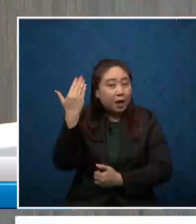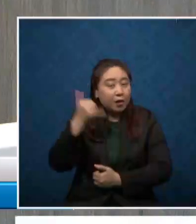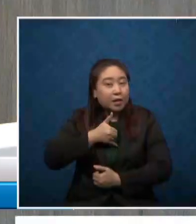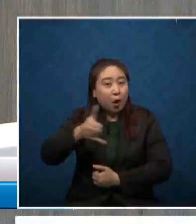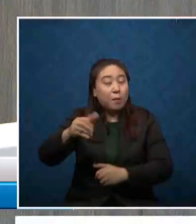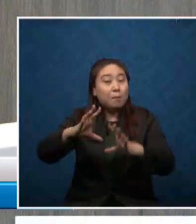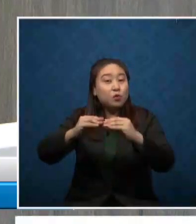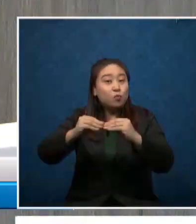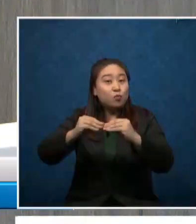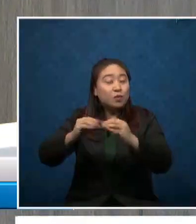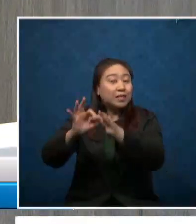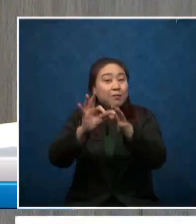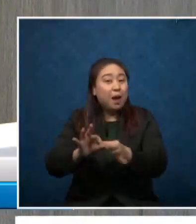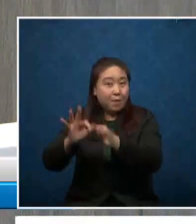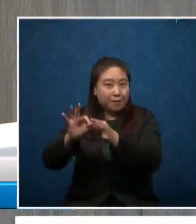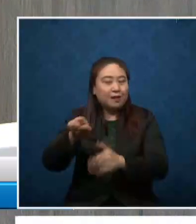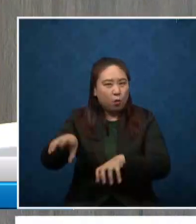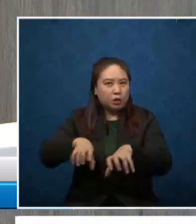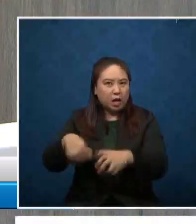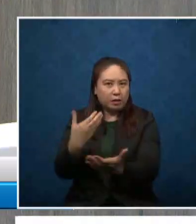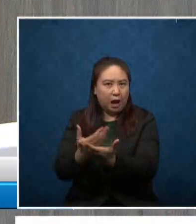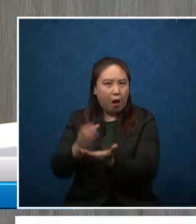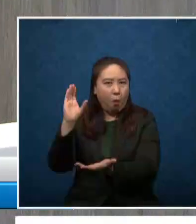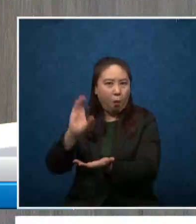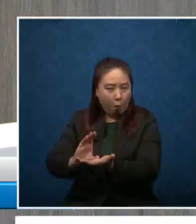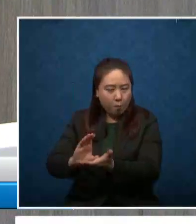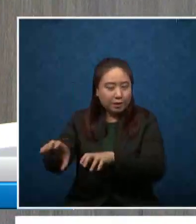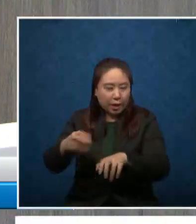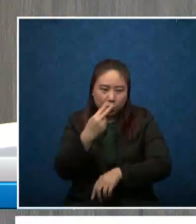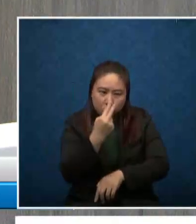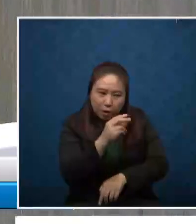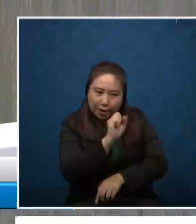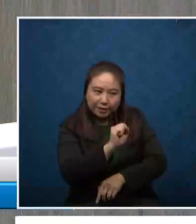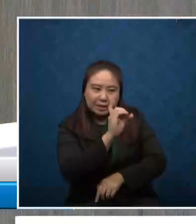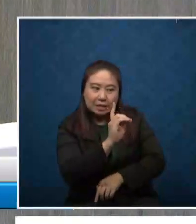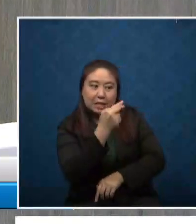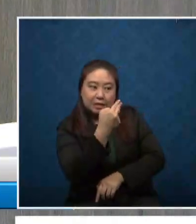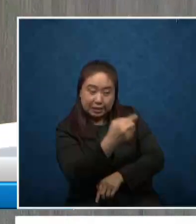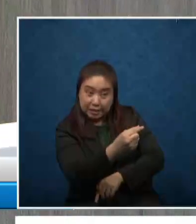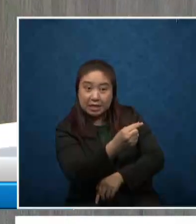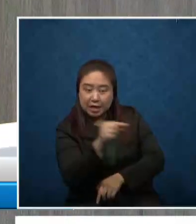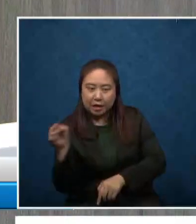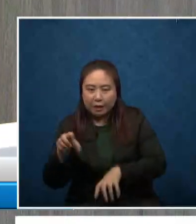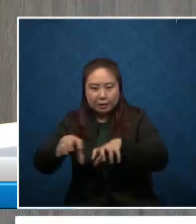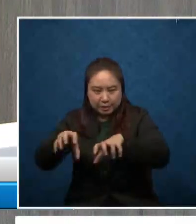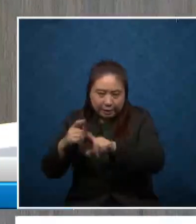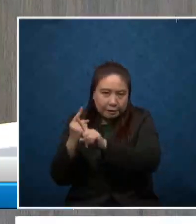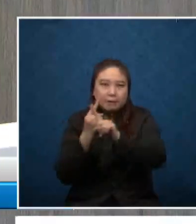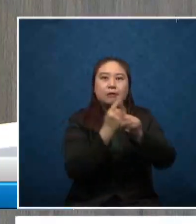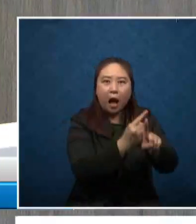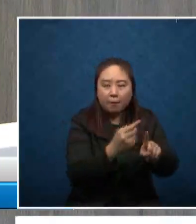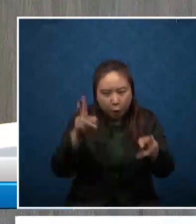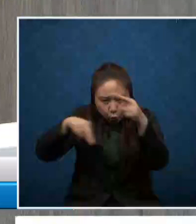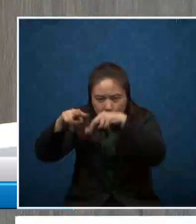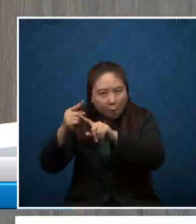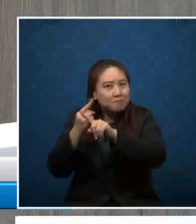าติเขาจะจัดงบปมาณสอนสนองตาม SDGแล้วกมการตวสบต่านนั้นผมอยากอยฝากวาเรื่องน